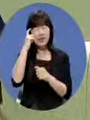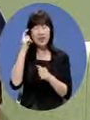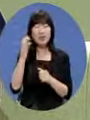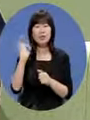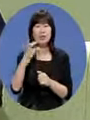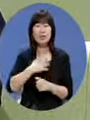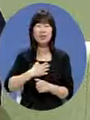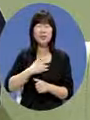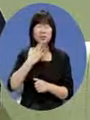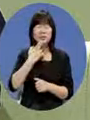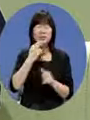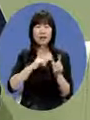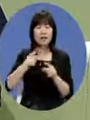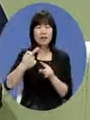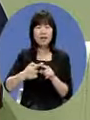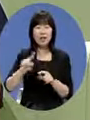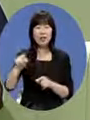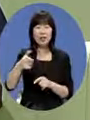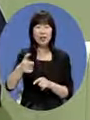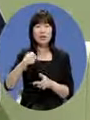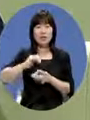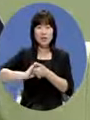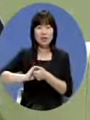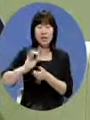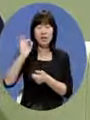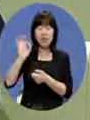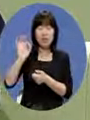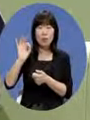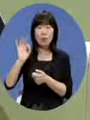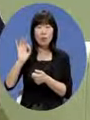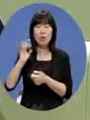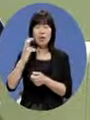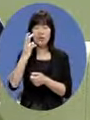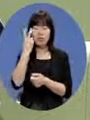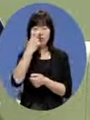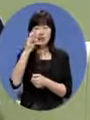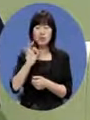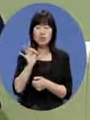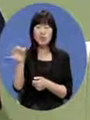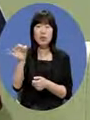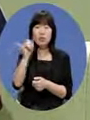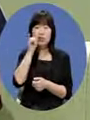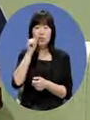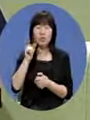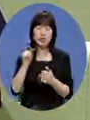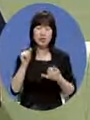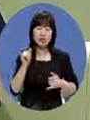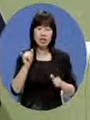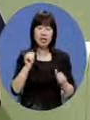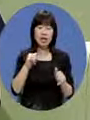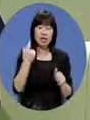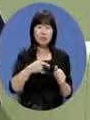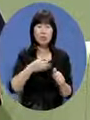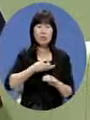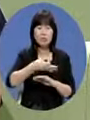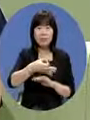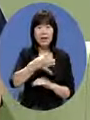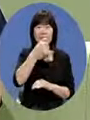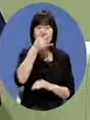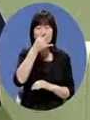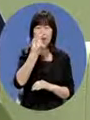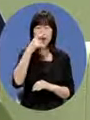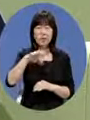없을 줄 알았다가 150 만원 이는 한정된 돈도 관리비 나가죠 그 다음에 아이젤 교육비 나가요 해보고요